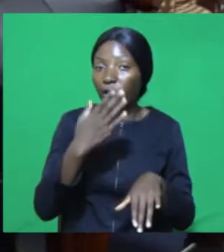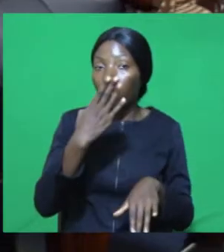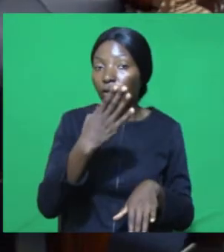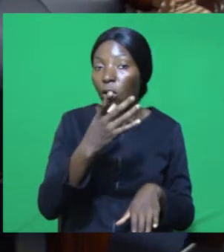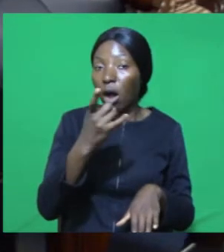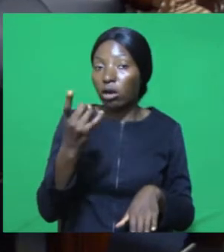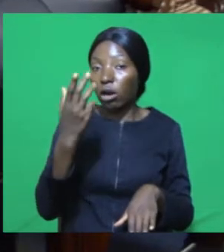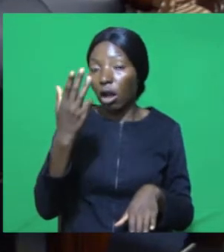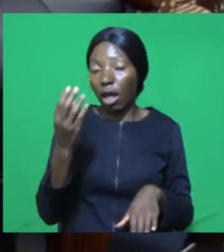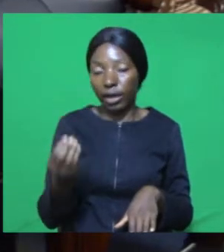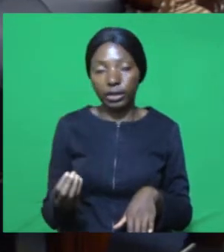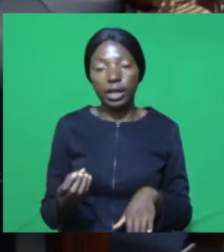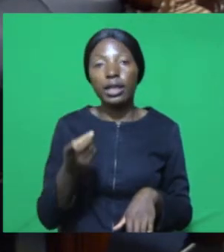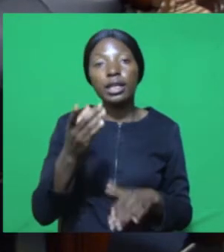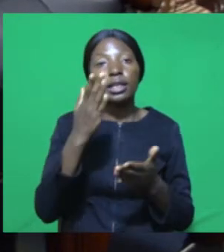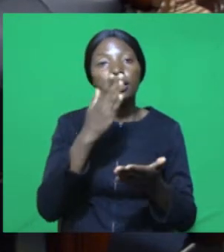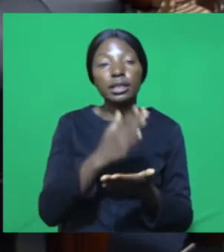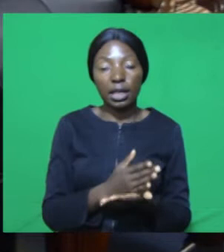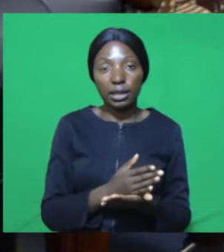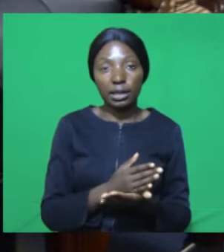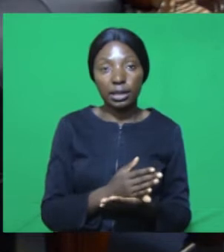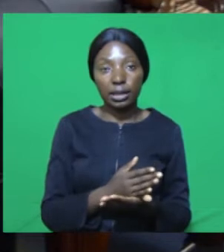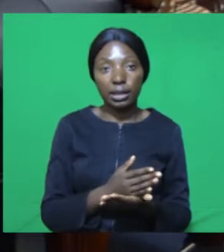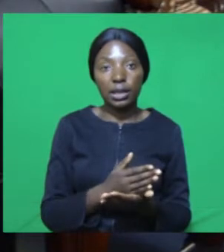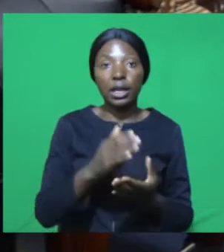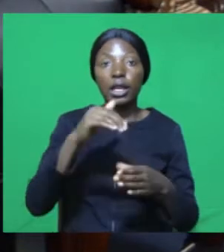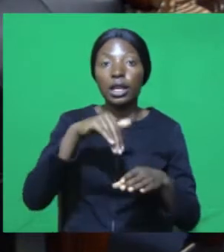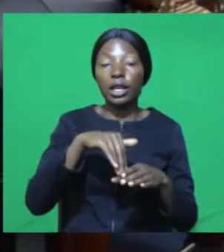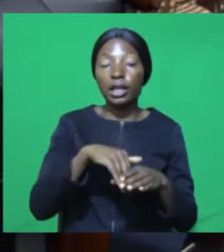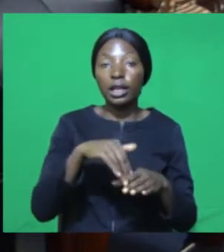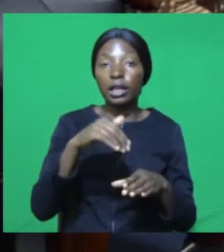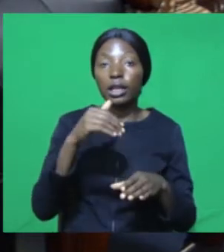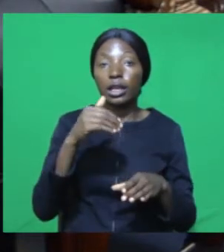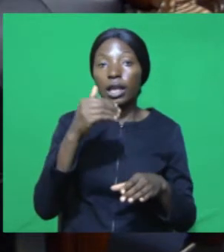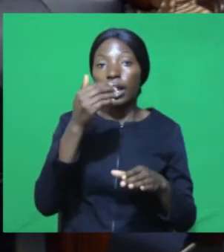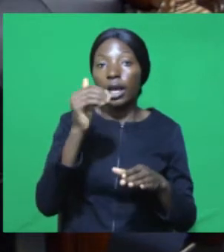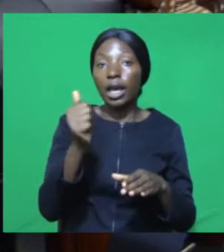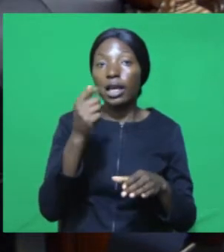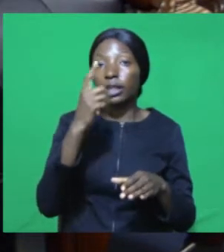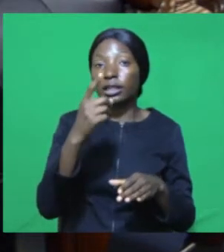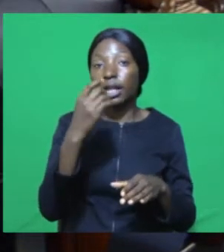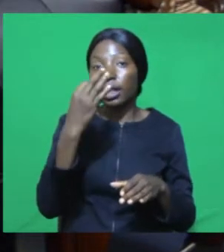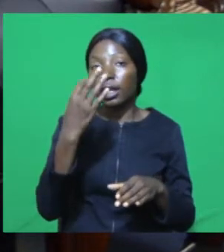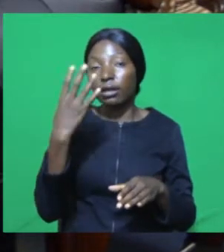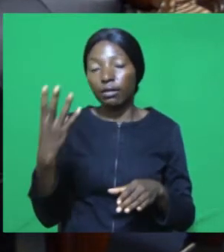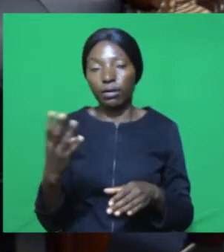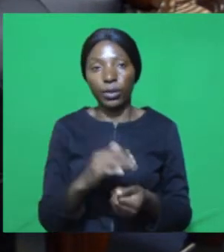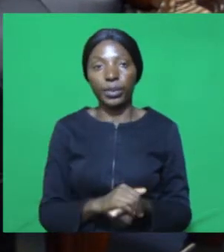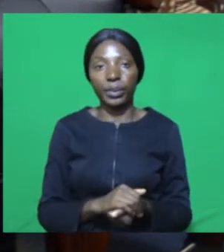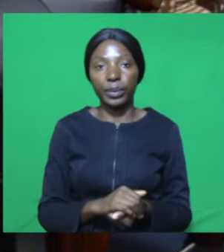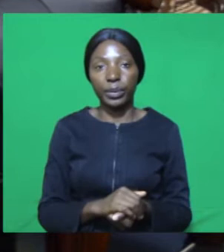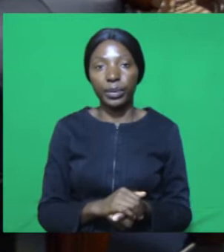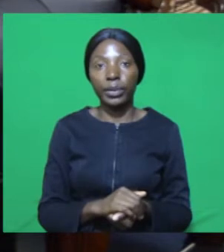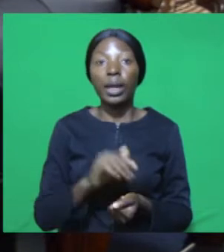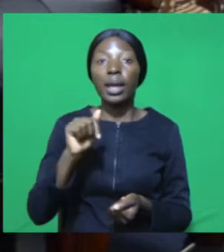kuita 490 munoona kuti inonotesvitsa mugore ra 1834. Ndoda tite